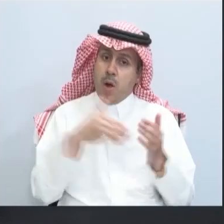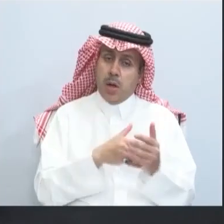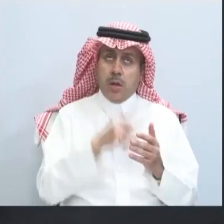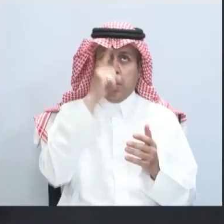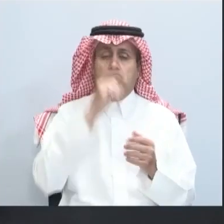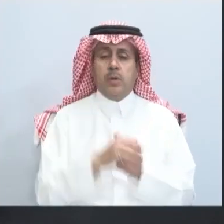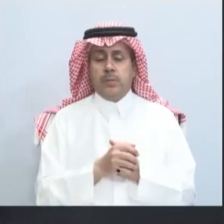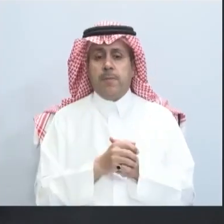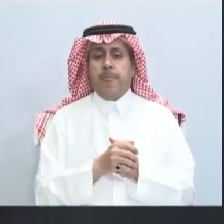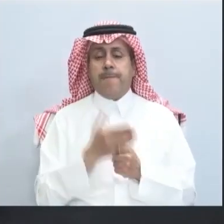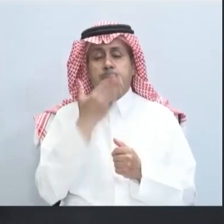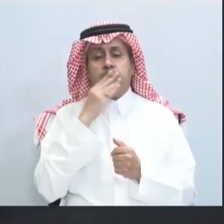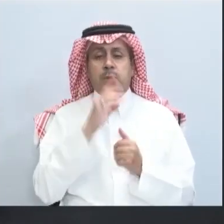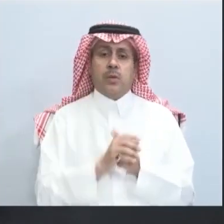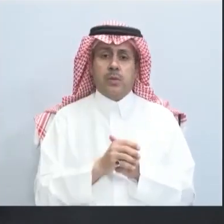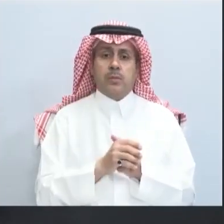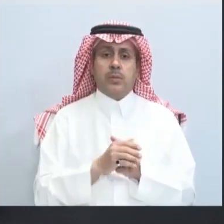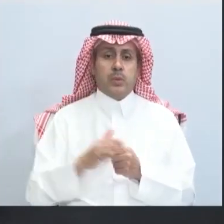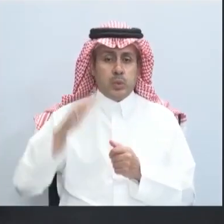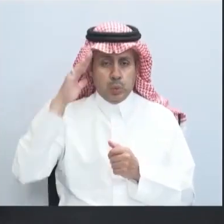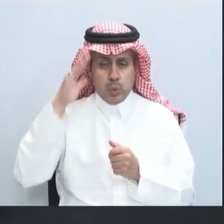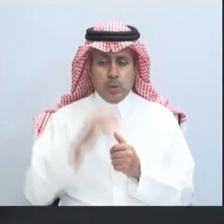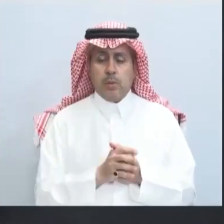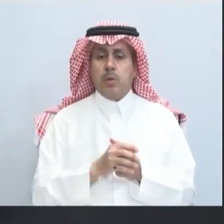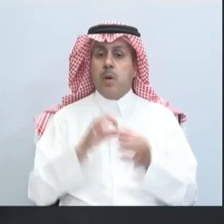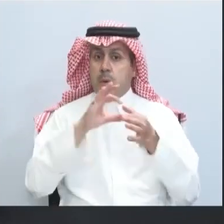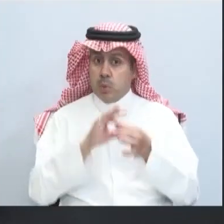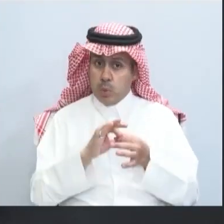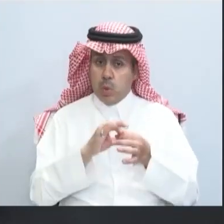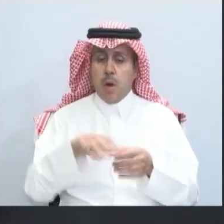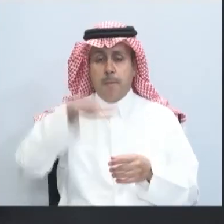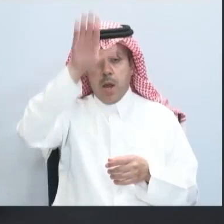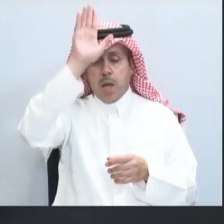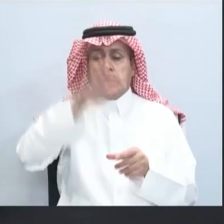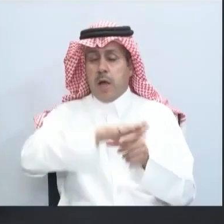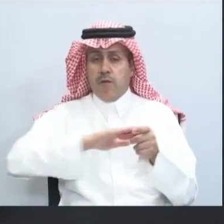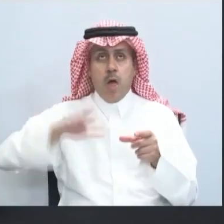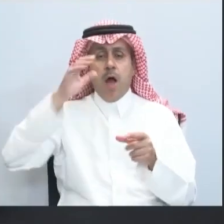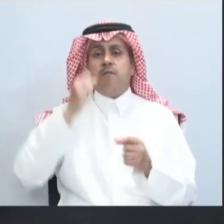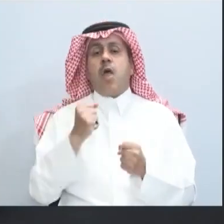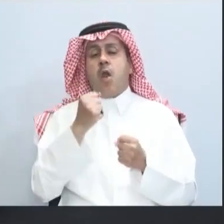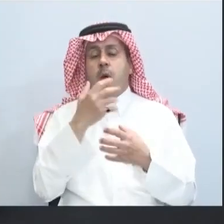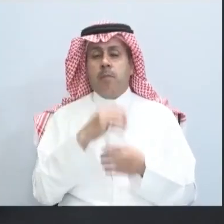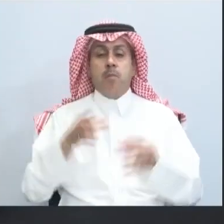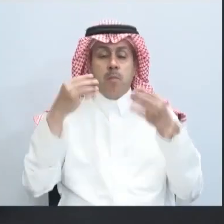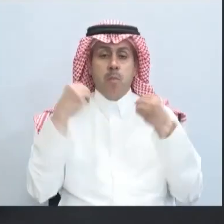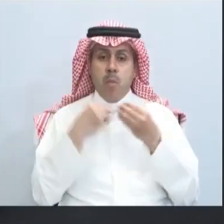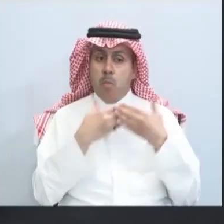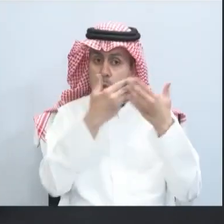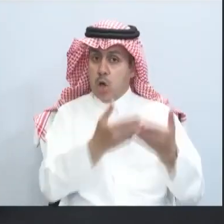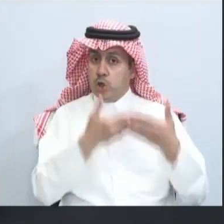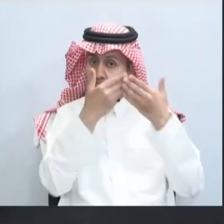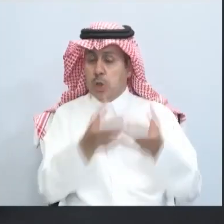واخرا والشكر موصول لولاه امر هذه البلاد على ما قدموه